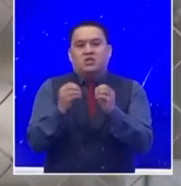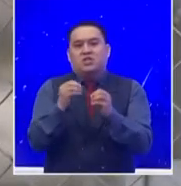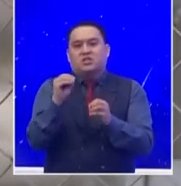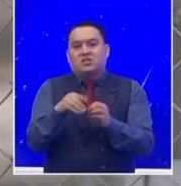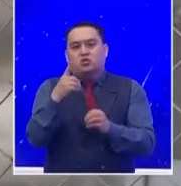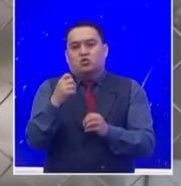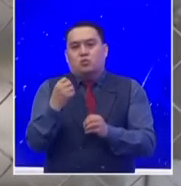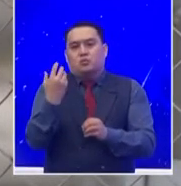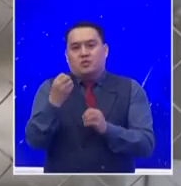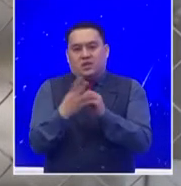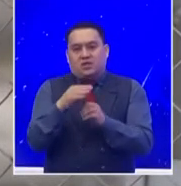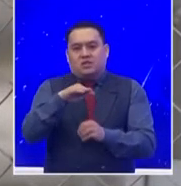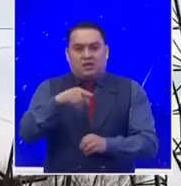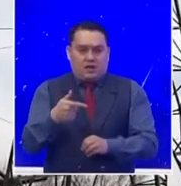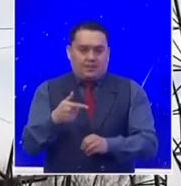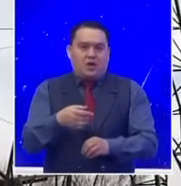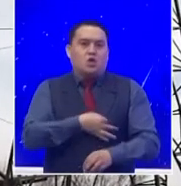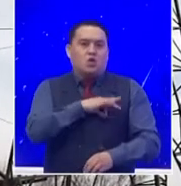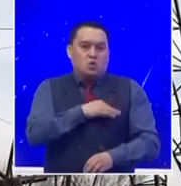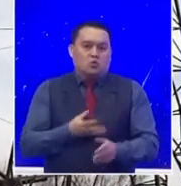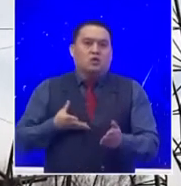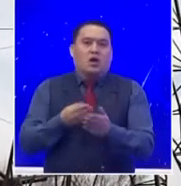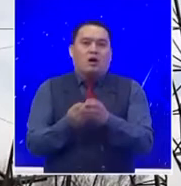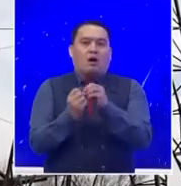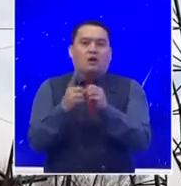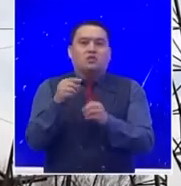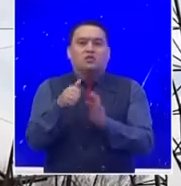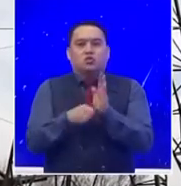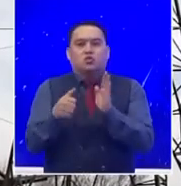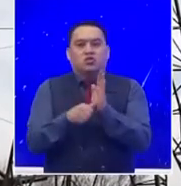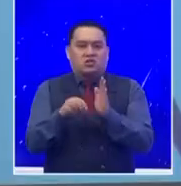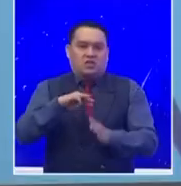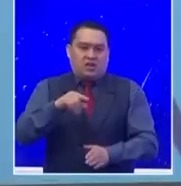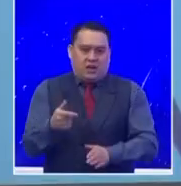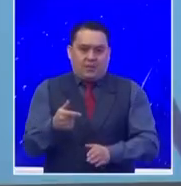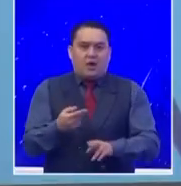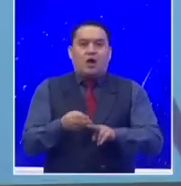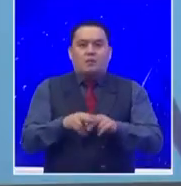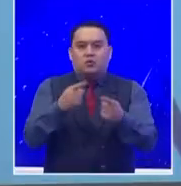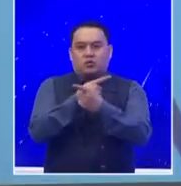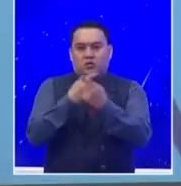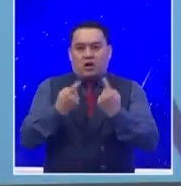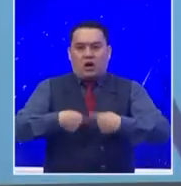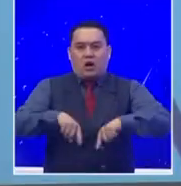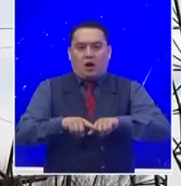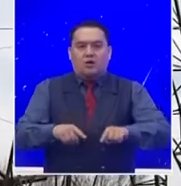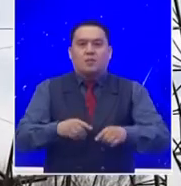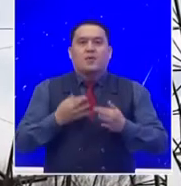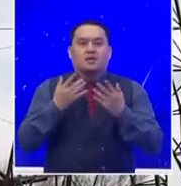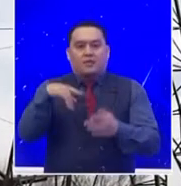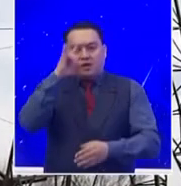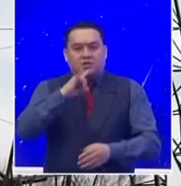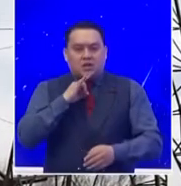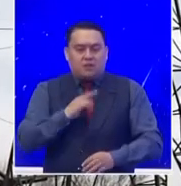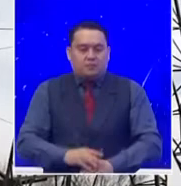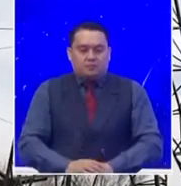10 115 тенге. Юридические же лица заплатят 11 606 тенге. Об этом сообщила Ассоциация Лига потребителей